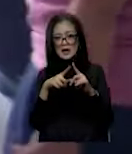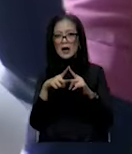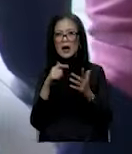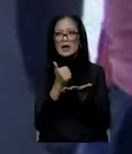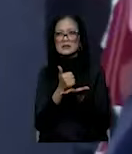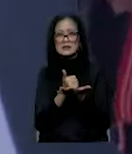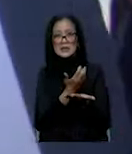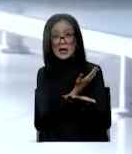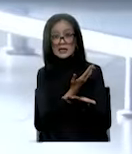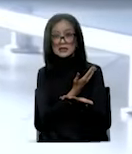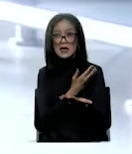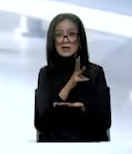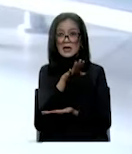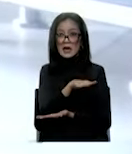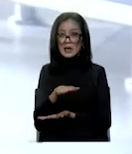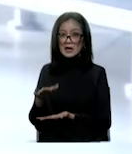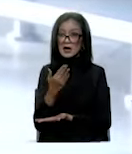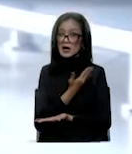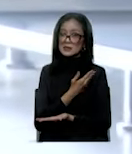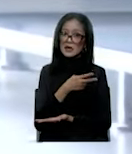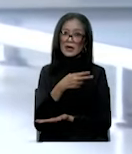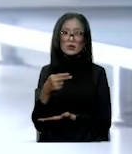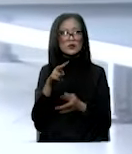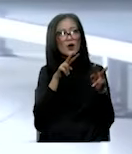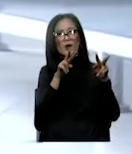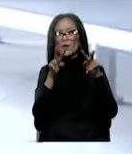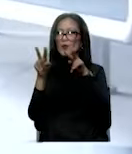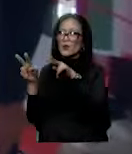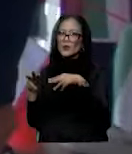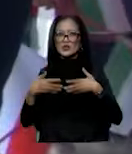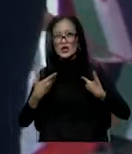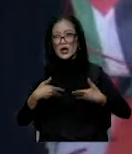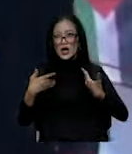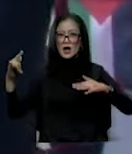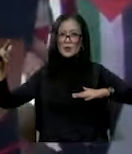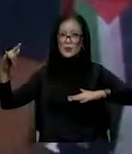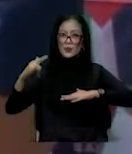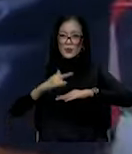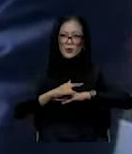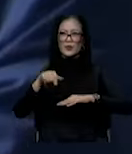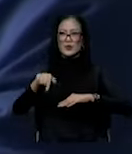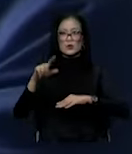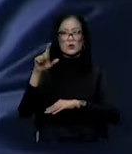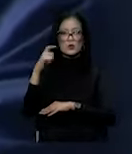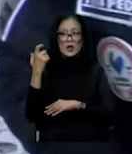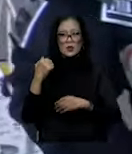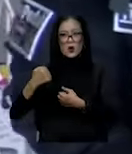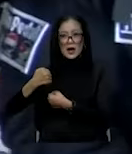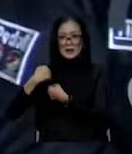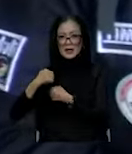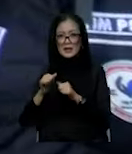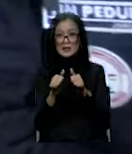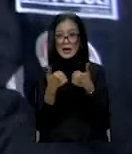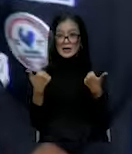anak Gaza ini senang setibanya di Bandara Soekarno-Hatta, Tangerang, Banten, Minggu pagi. Namun di dalam wajah